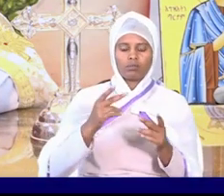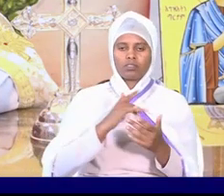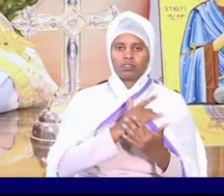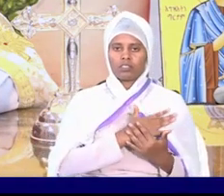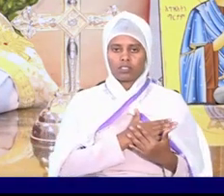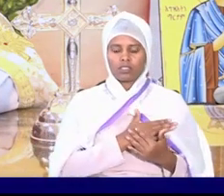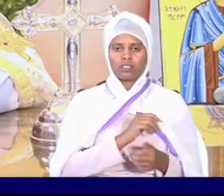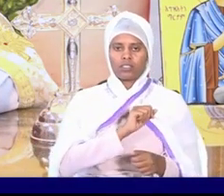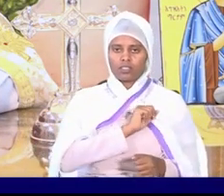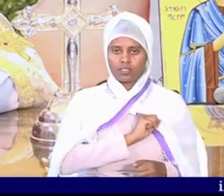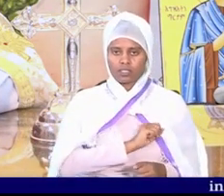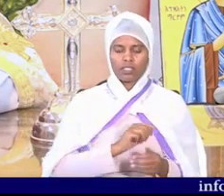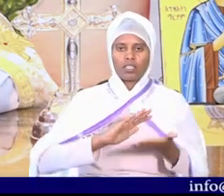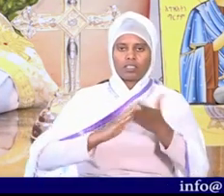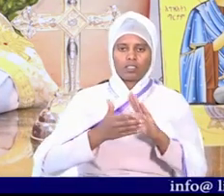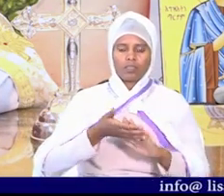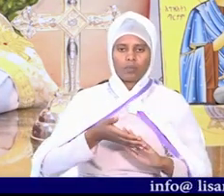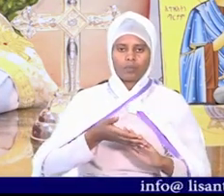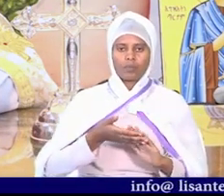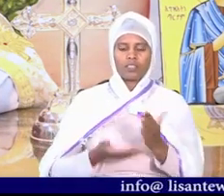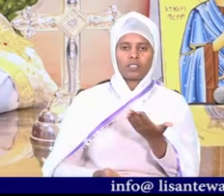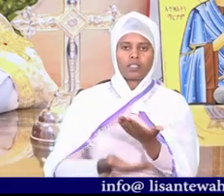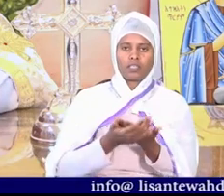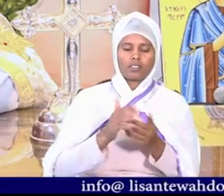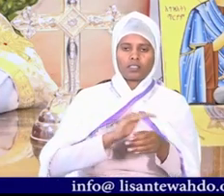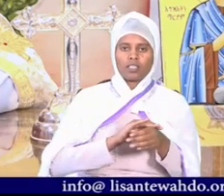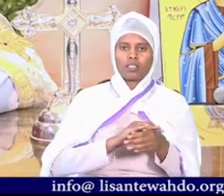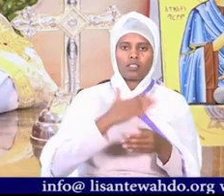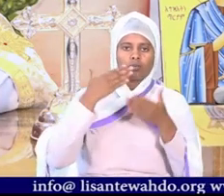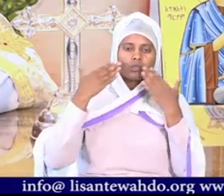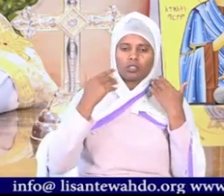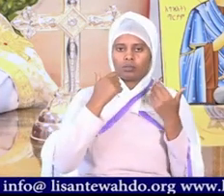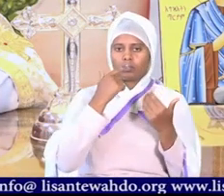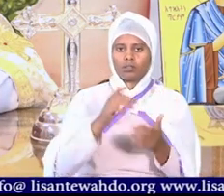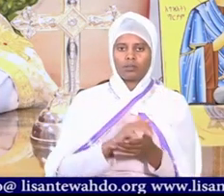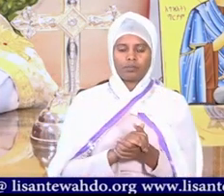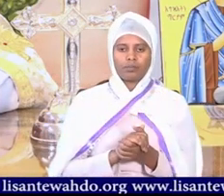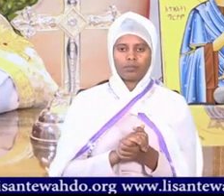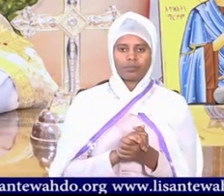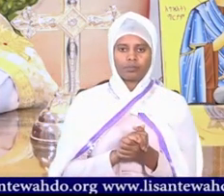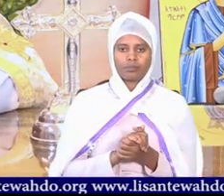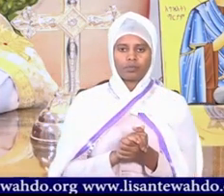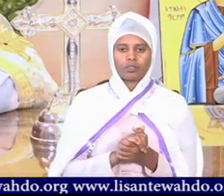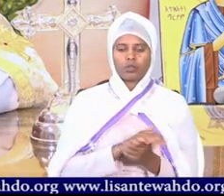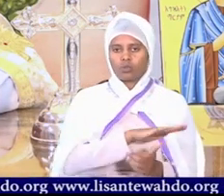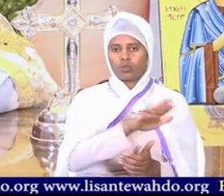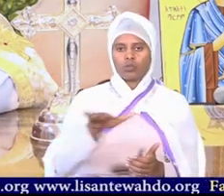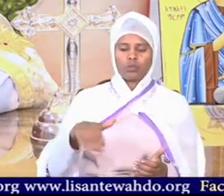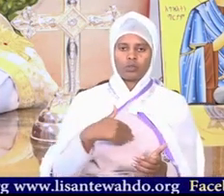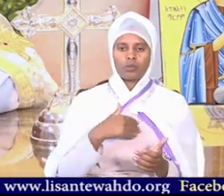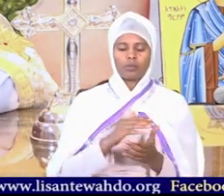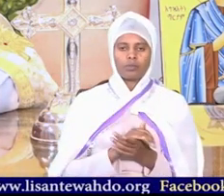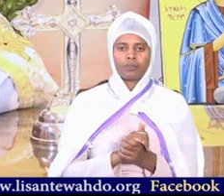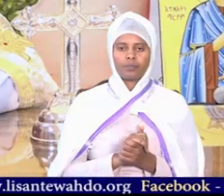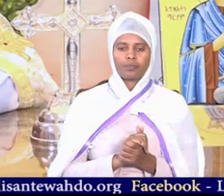بهايمانوتن فقرن صنعنا نحاد حدنا كنت حلالي حضرة نبل اللو استاسي